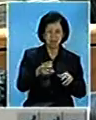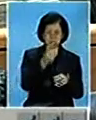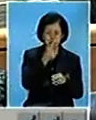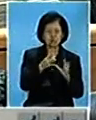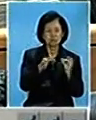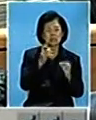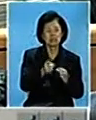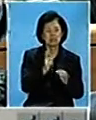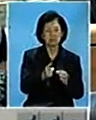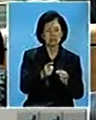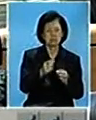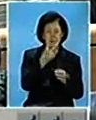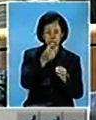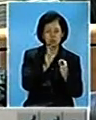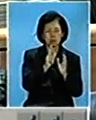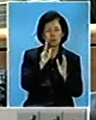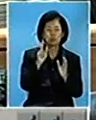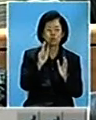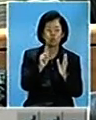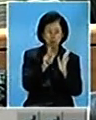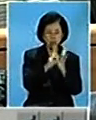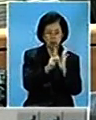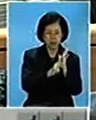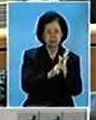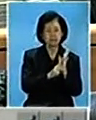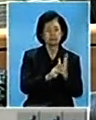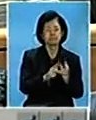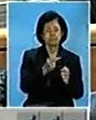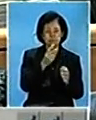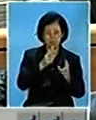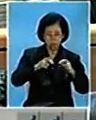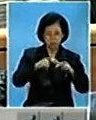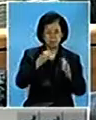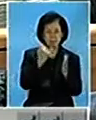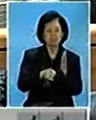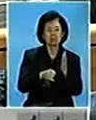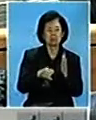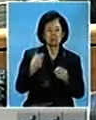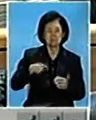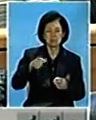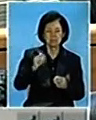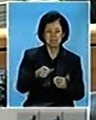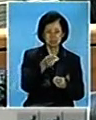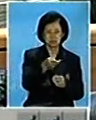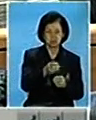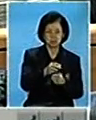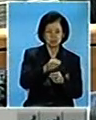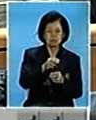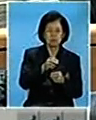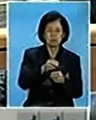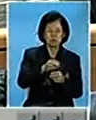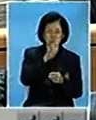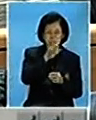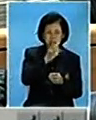จจริงดูข้อกฎหมายถ้าวินิจฉัยผิดพลาดเนี่ยศาลนี่จะต้องถูกประณามไปตลอดชีวิตนะ